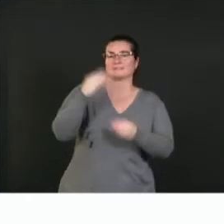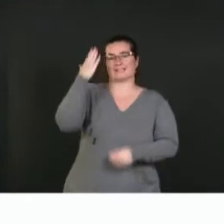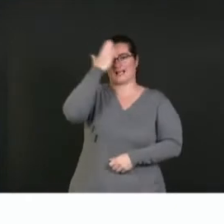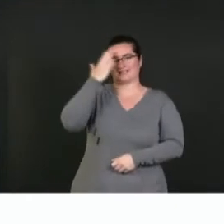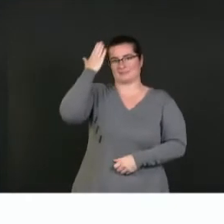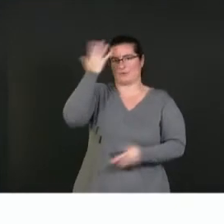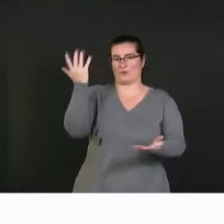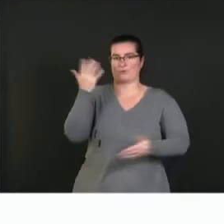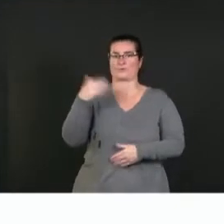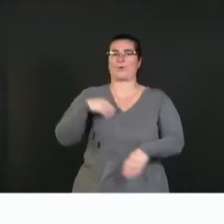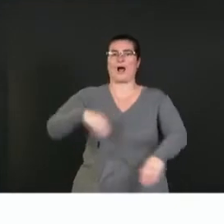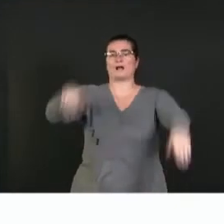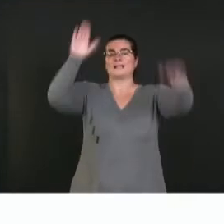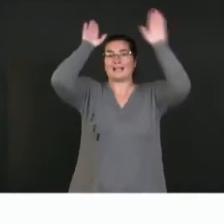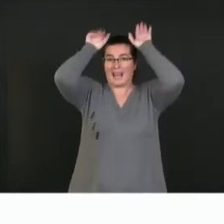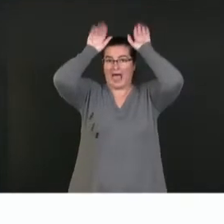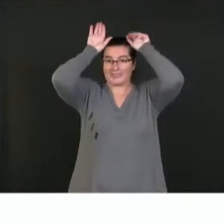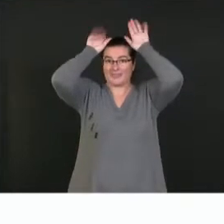par l'âne